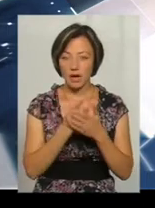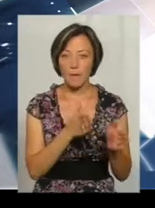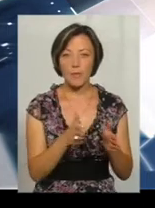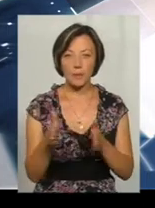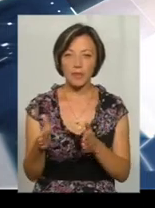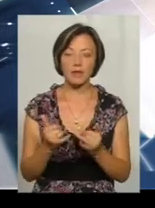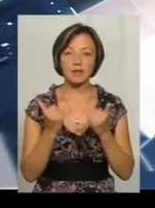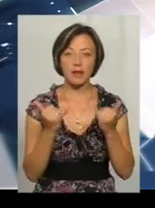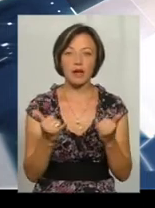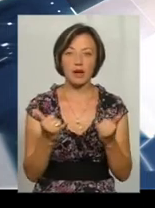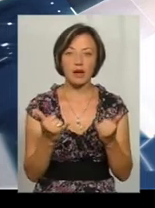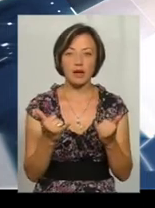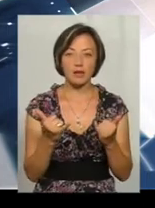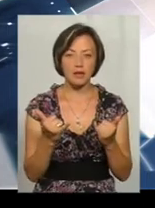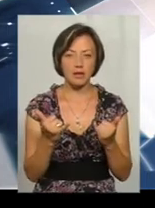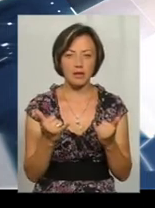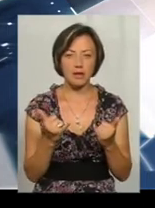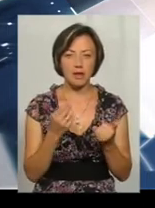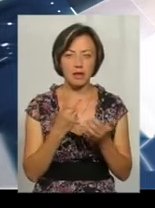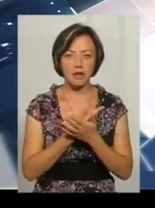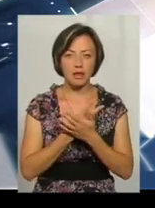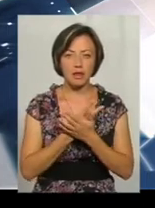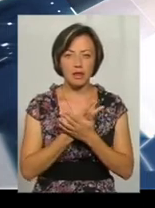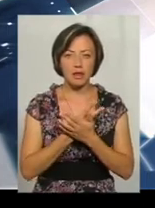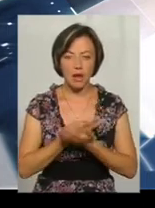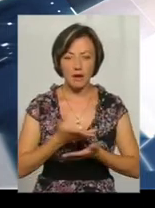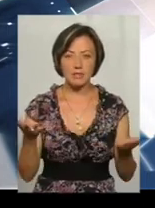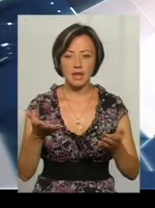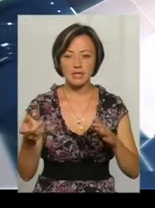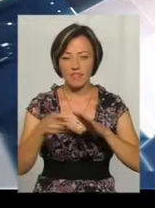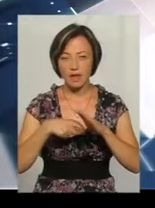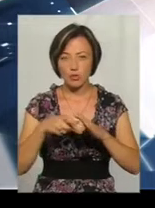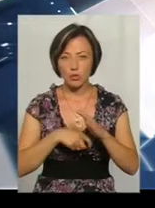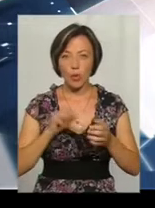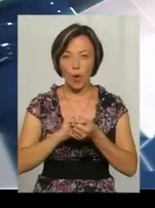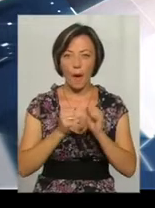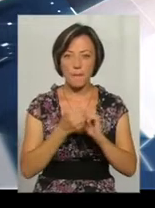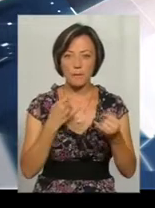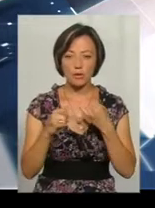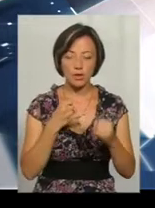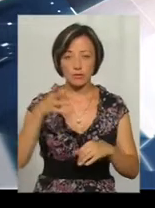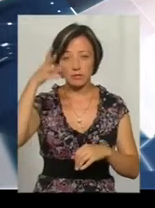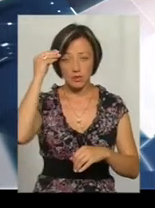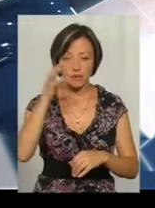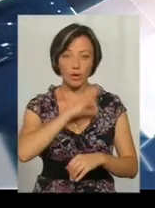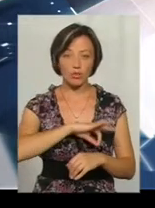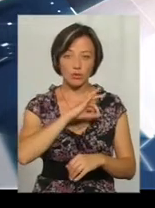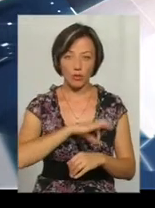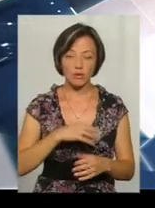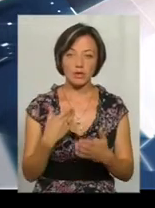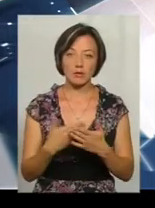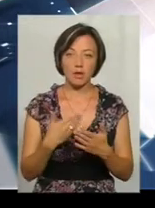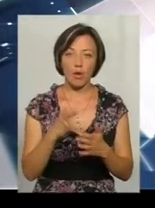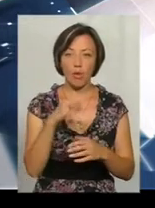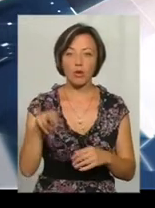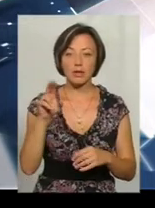для часткової легалізації видобутку бурштину. Цю інформацію мали взяти на озброєння і використовувати